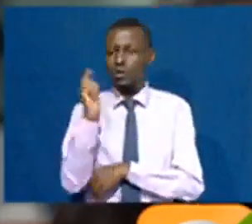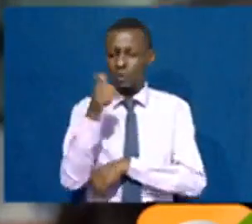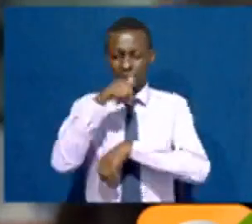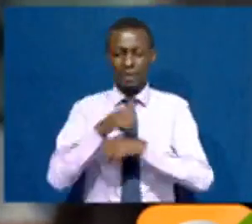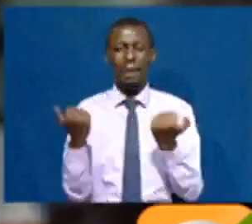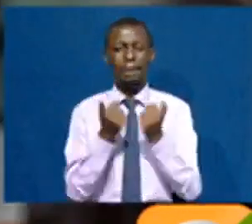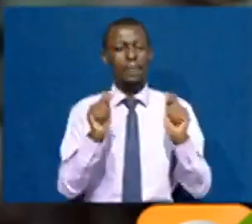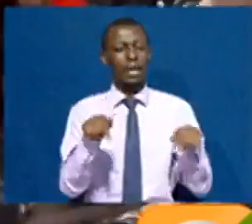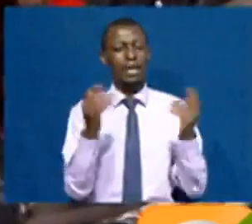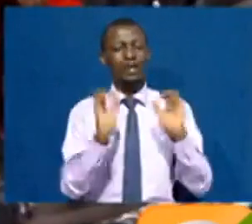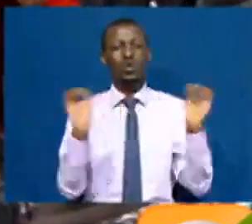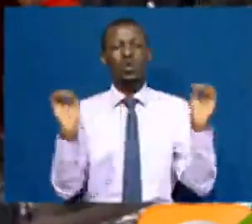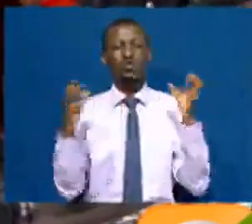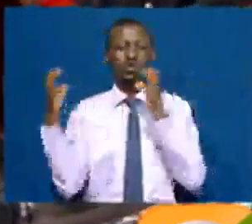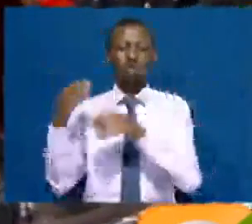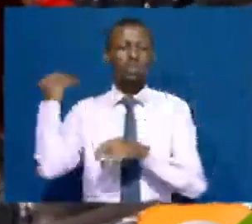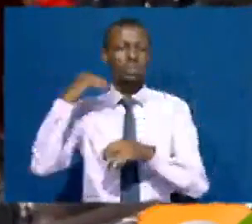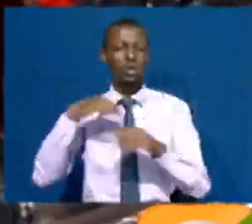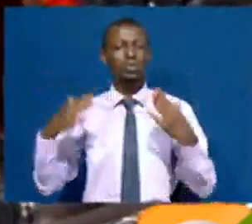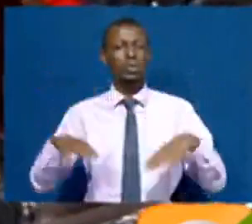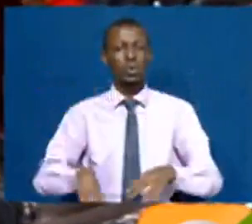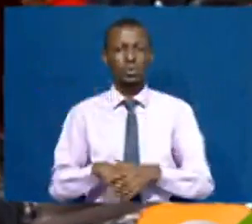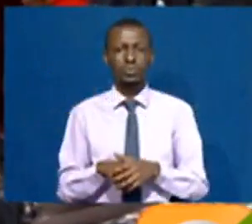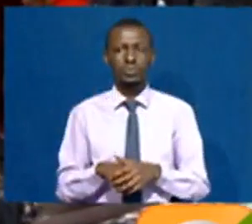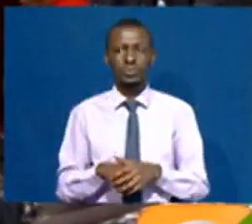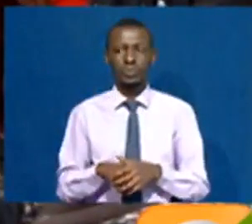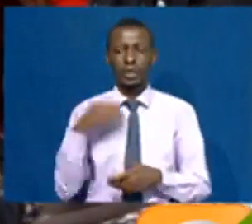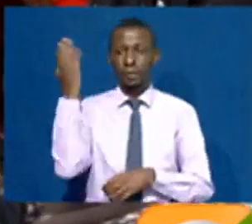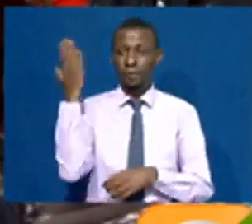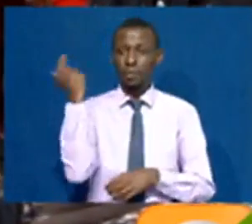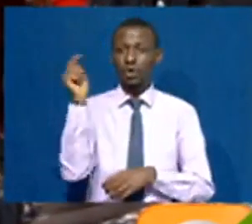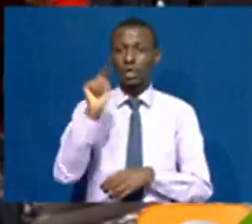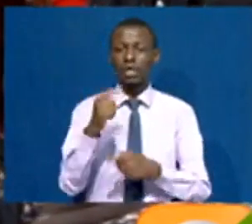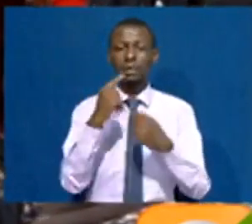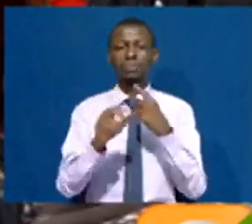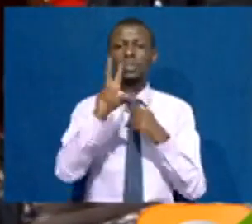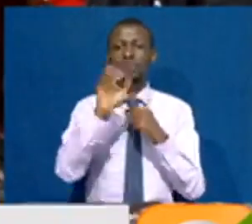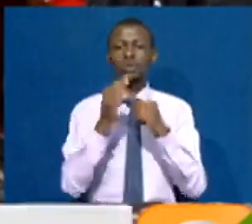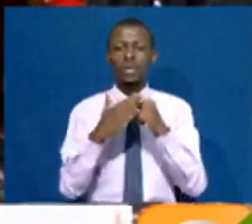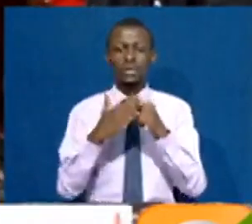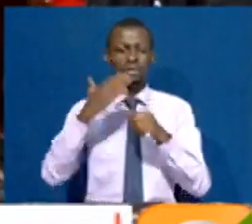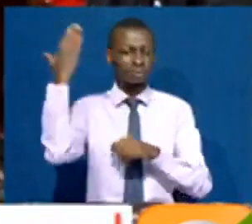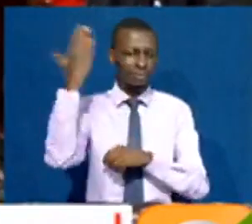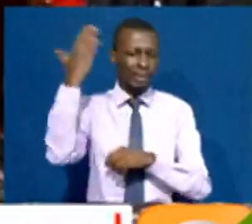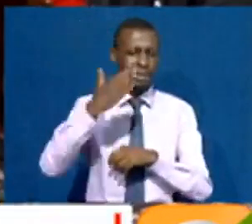kuvamiwa nazialikujaigine 2019 wakatukatakata Alfu